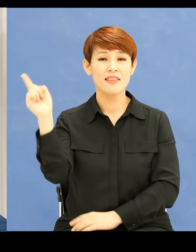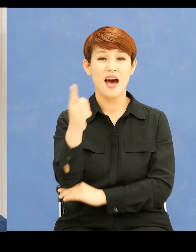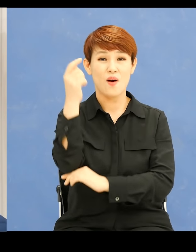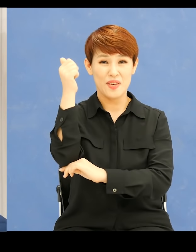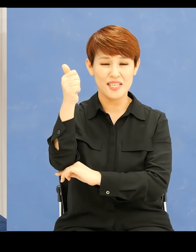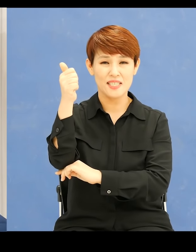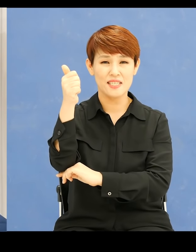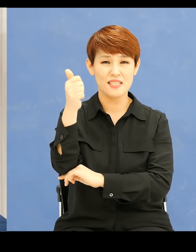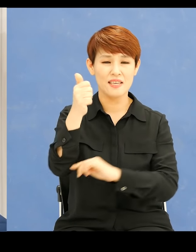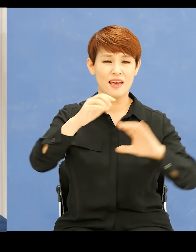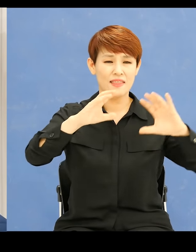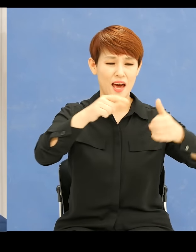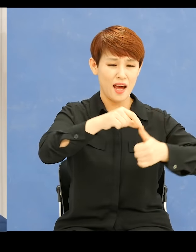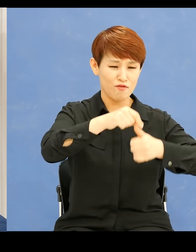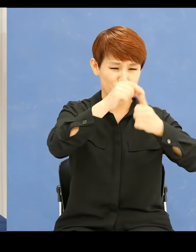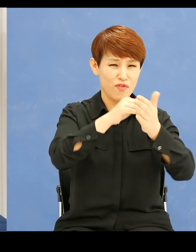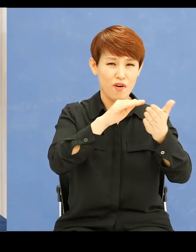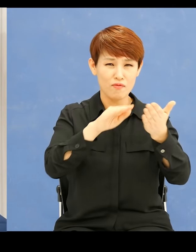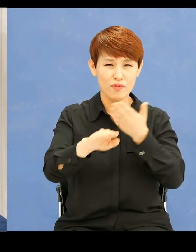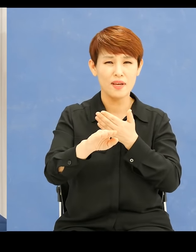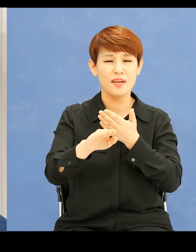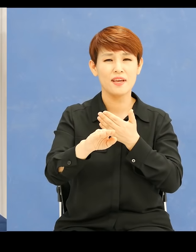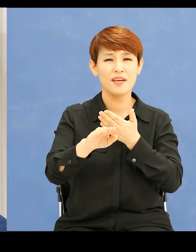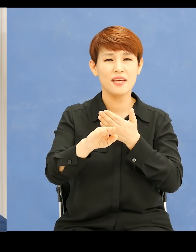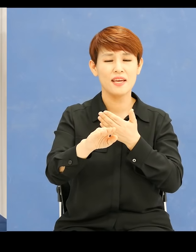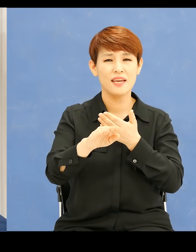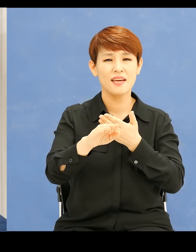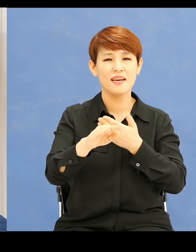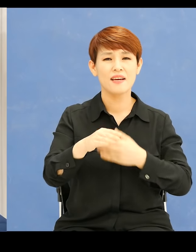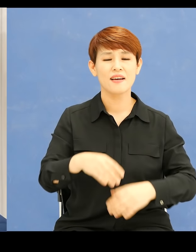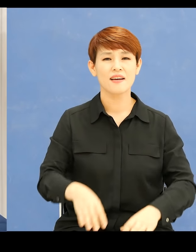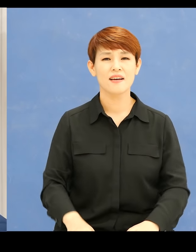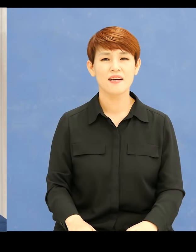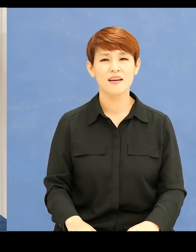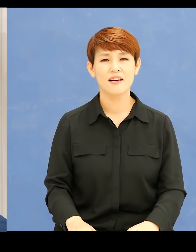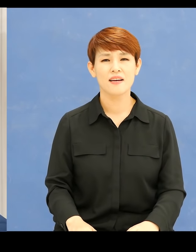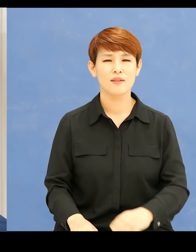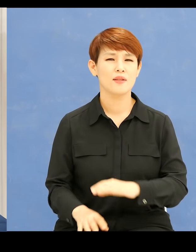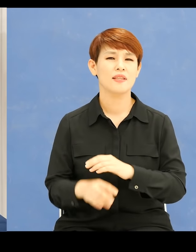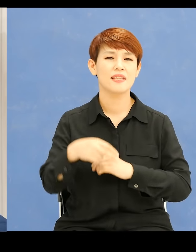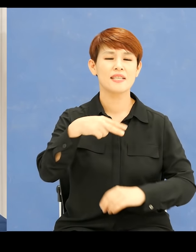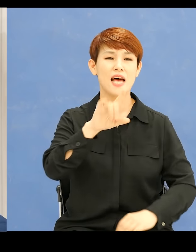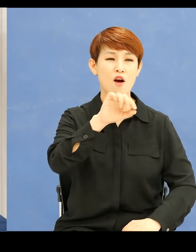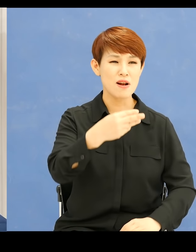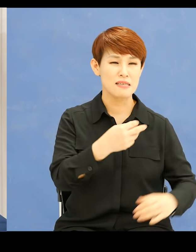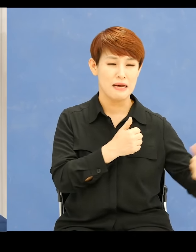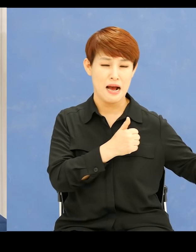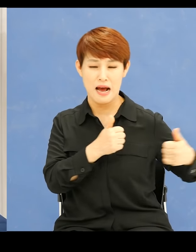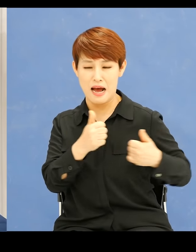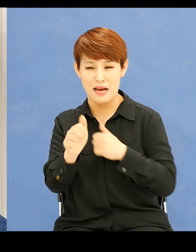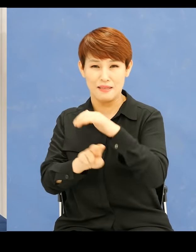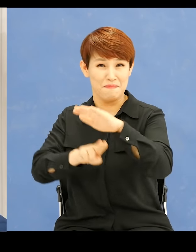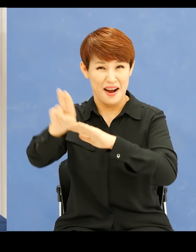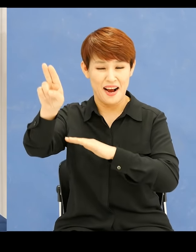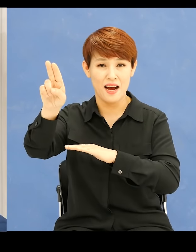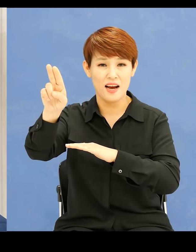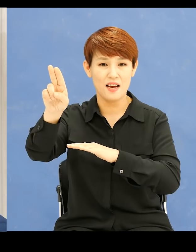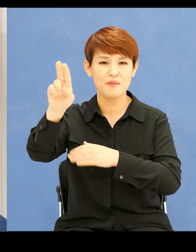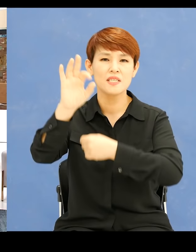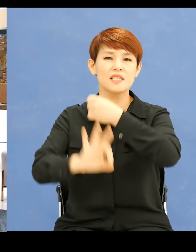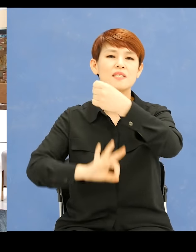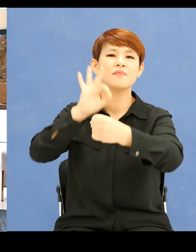나라를 구하고 사울에 쫓겨가지고 엔게디 광야로 나가잖아요. 네. 그게 뭐 한 몇 달 나간 게 아니라